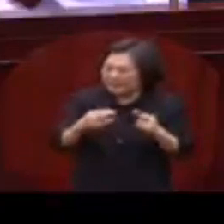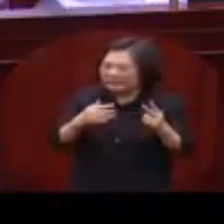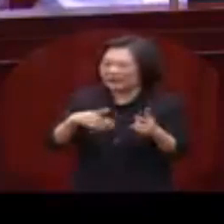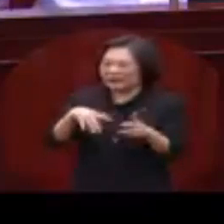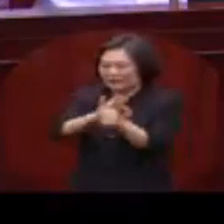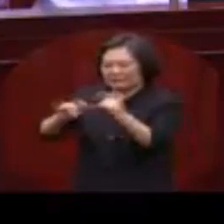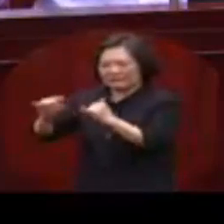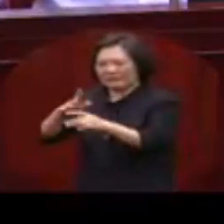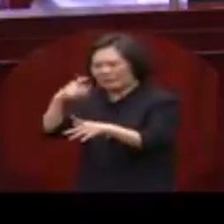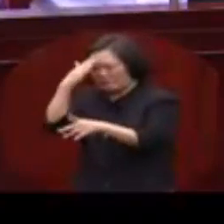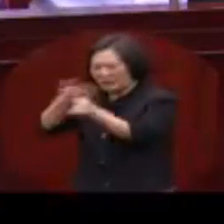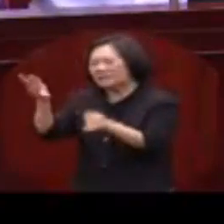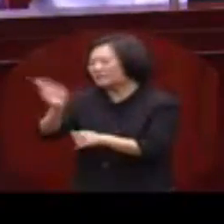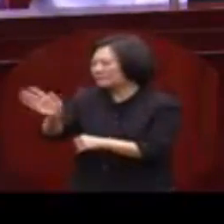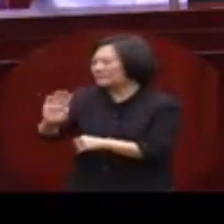过去。